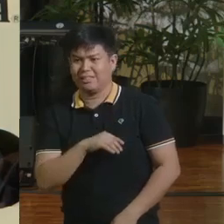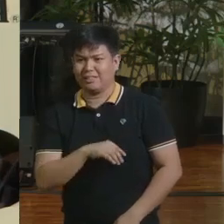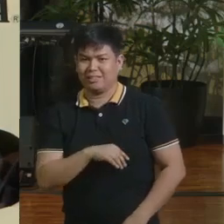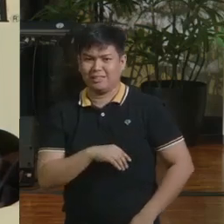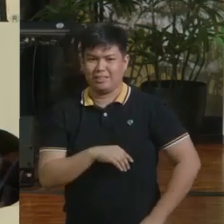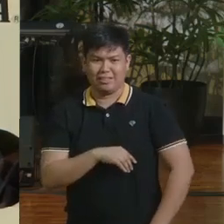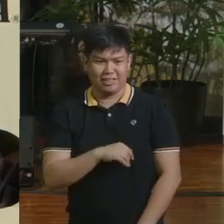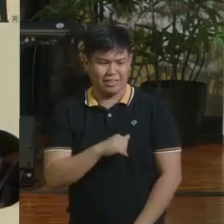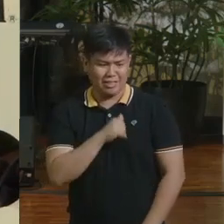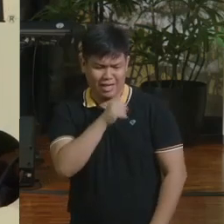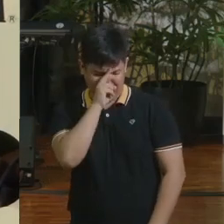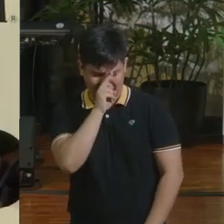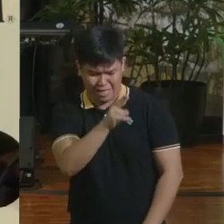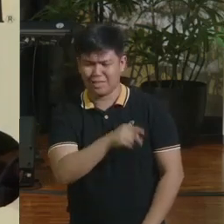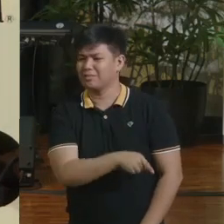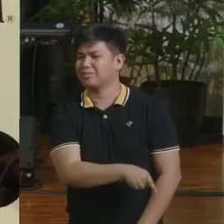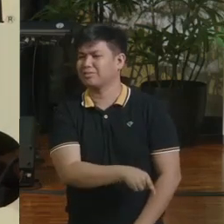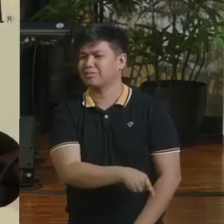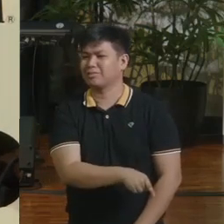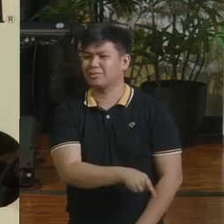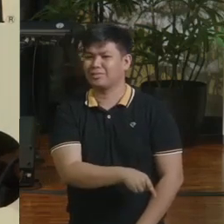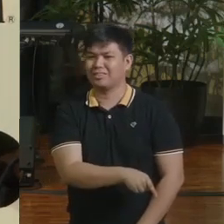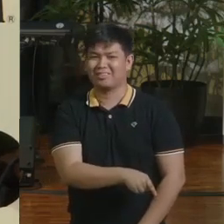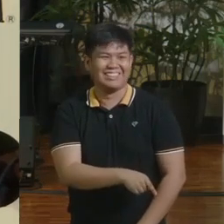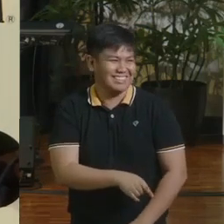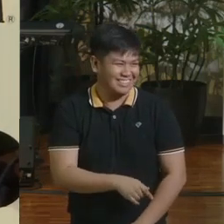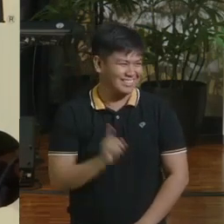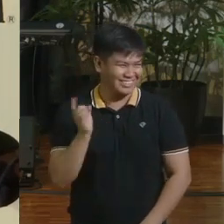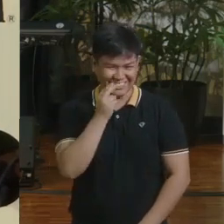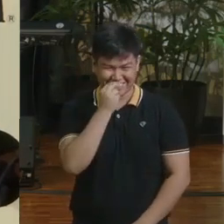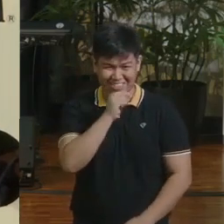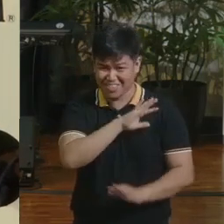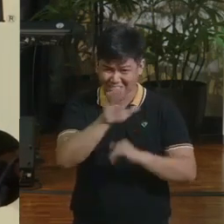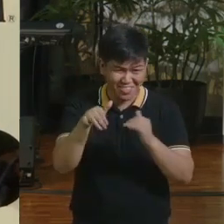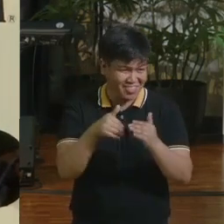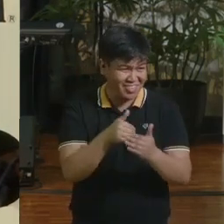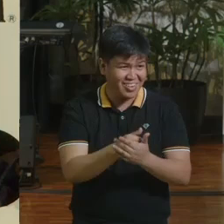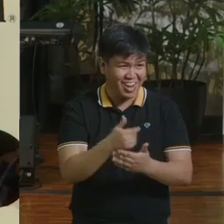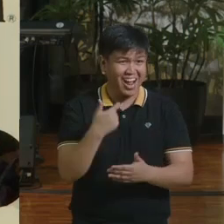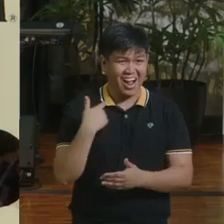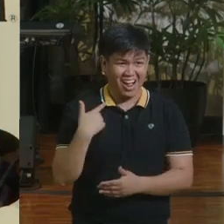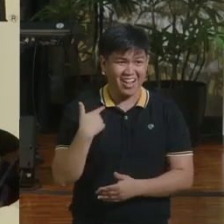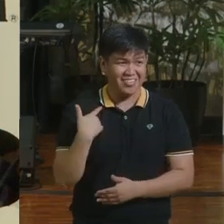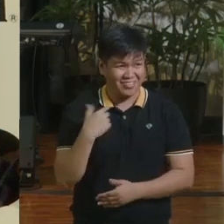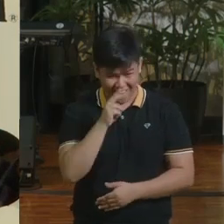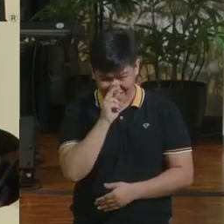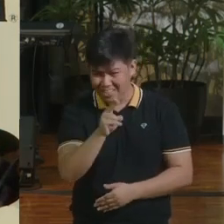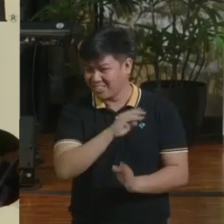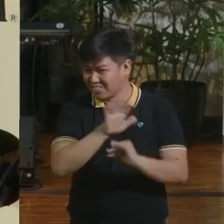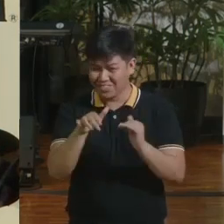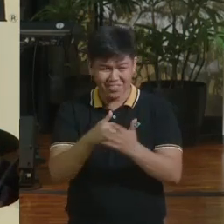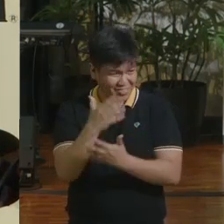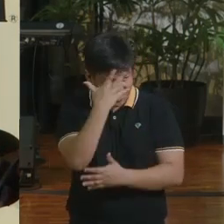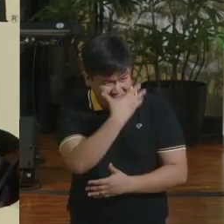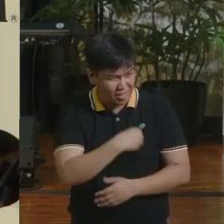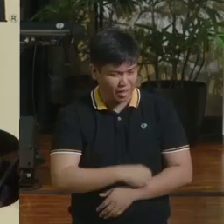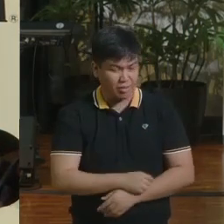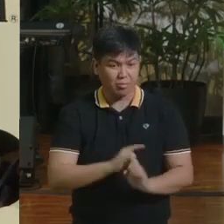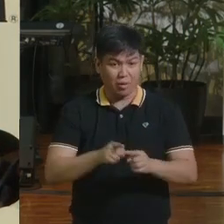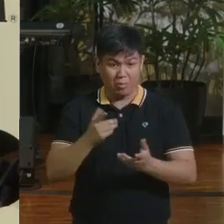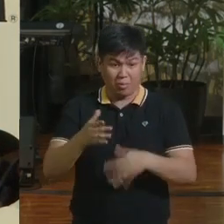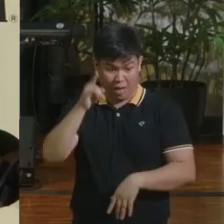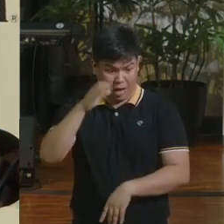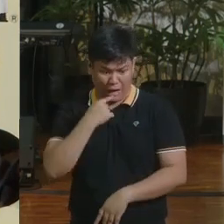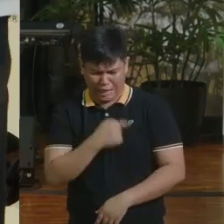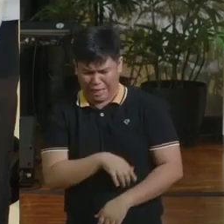Parang walang itsura. No? Ang lahat naman may itsura. Kahit ang kanto ng lamesa, may itsura eh. No? Wag na lang ito. Eh